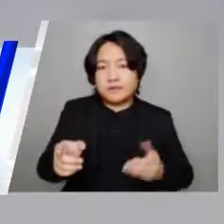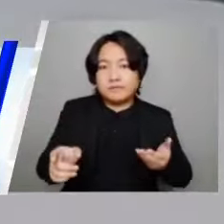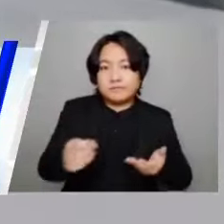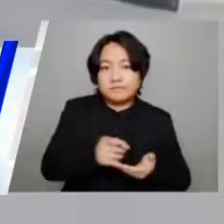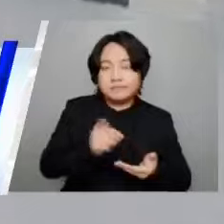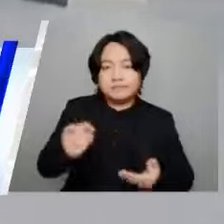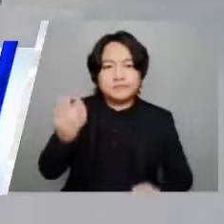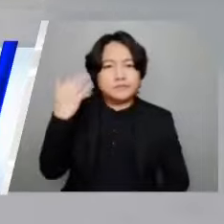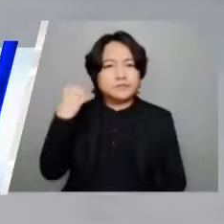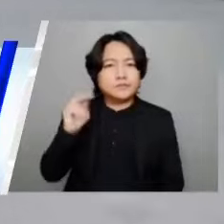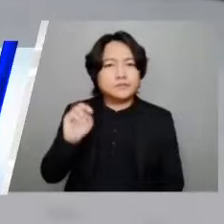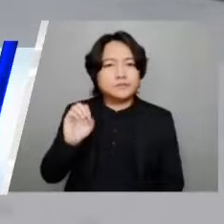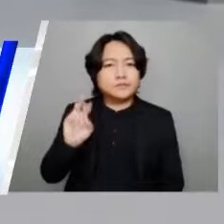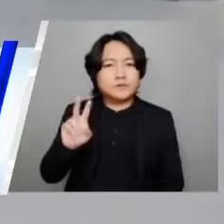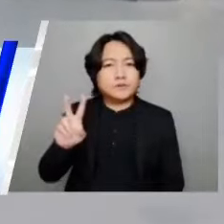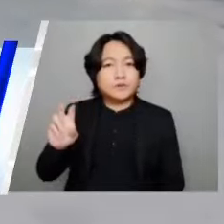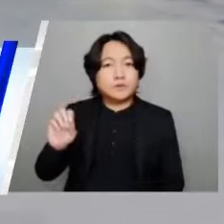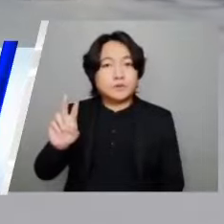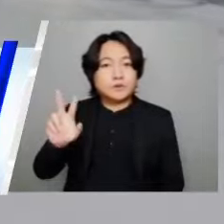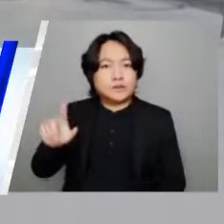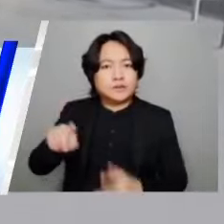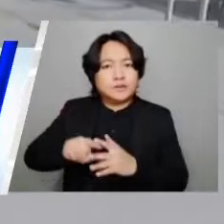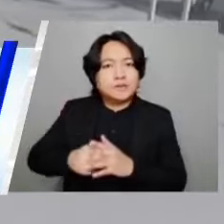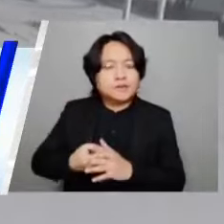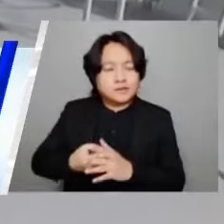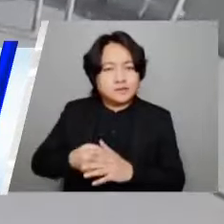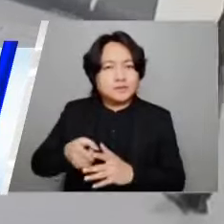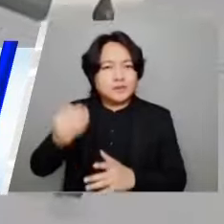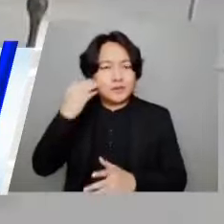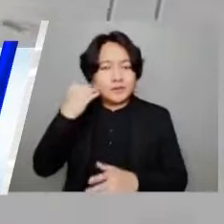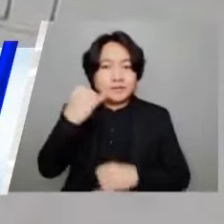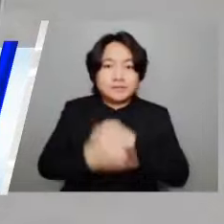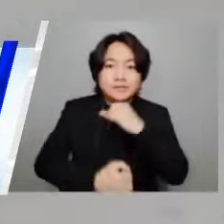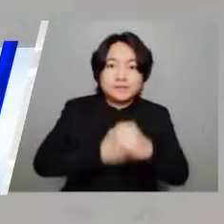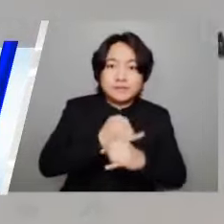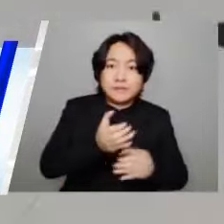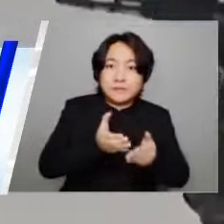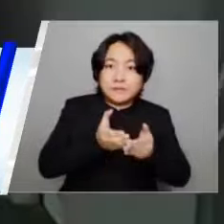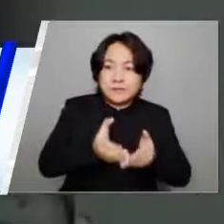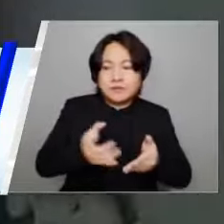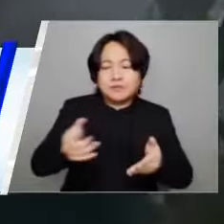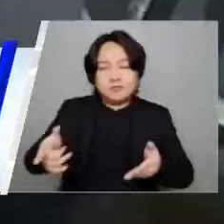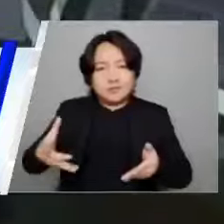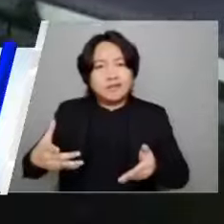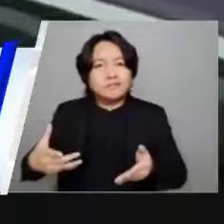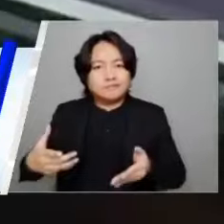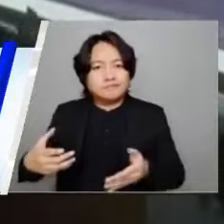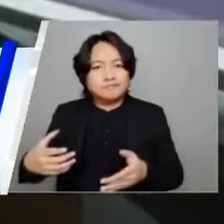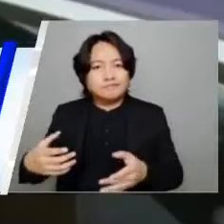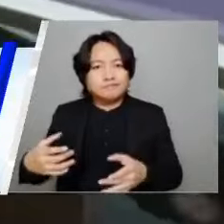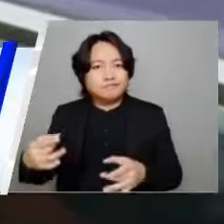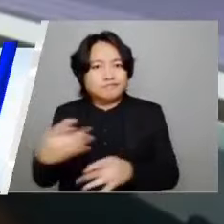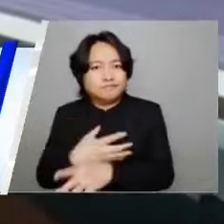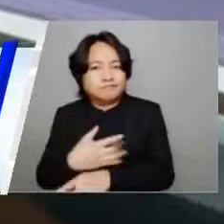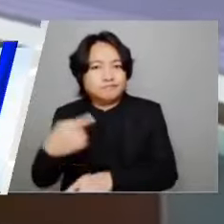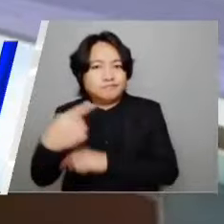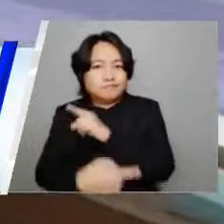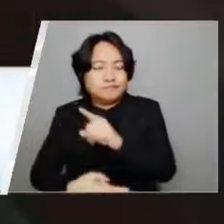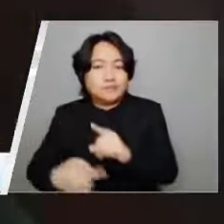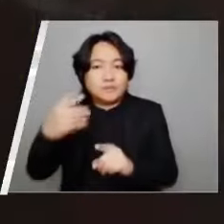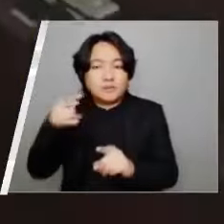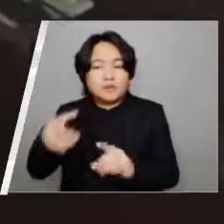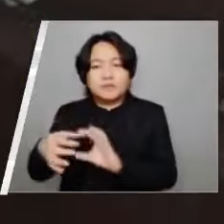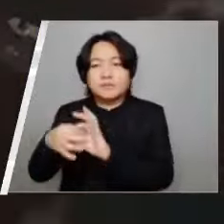2023, nagsimula ang pag-atake ng Houthi sa mga dumaraang international vessel sa lugar bilang pakikisa sa mga Palestino sa Gaza.